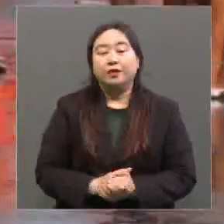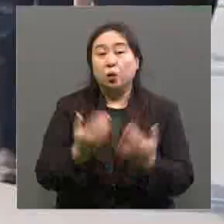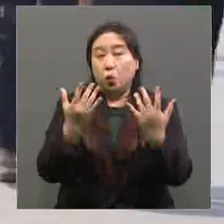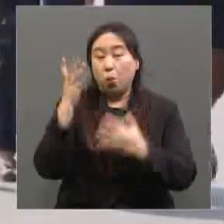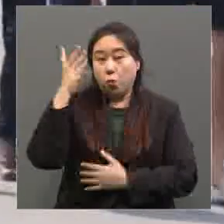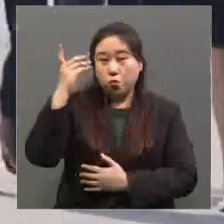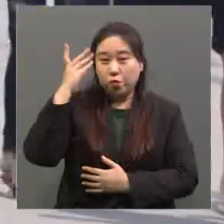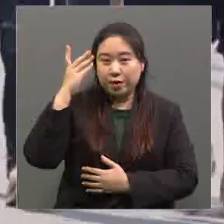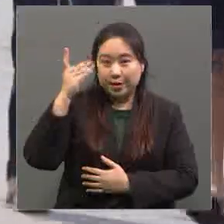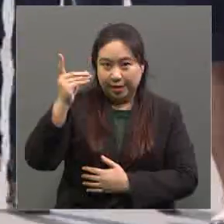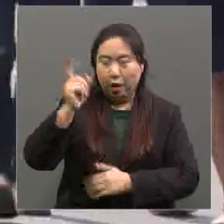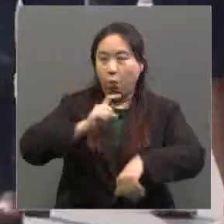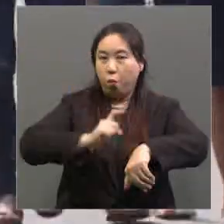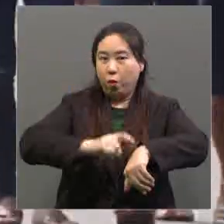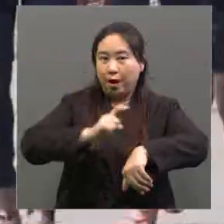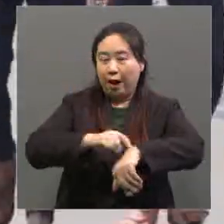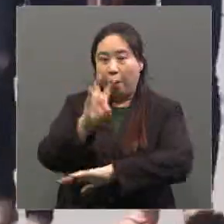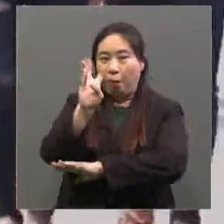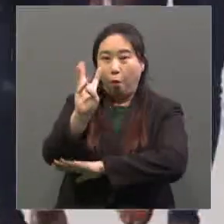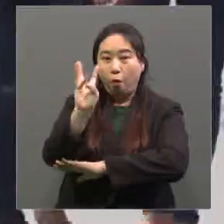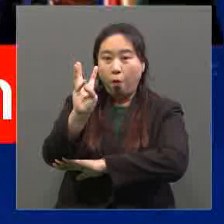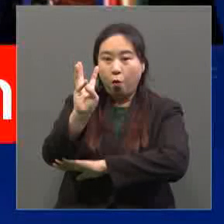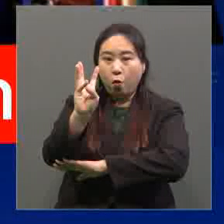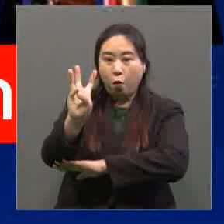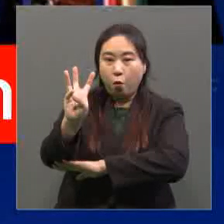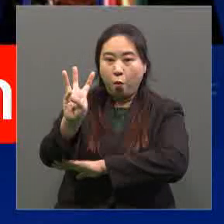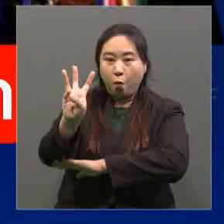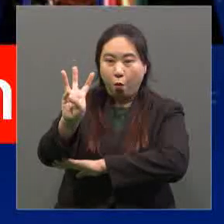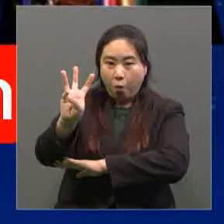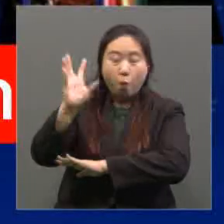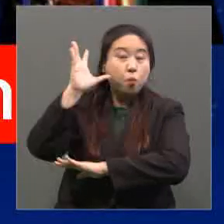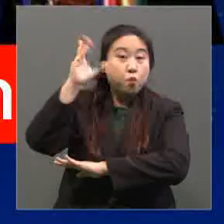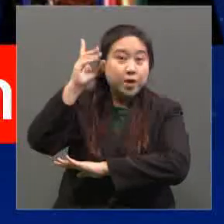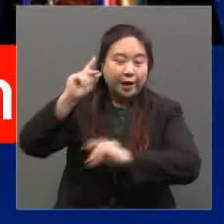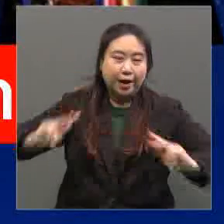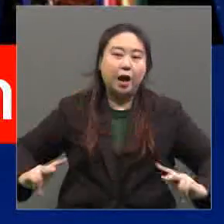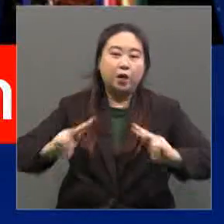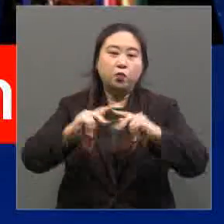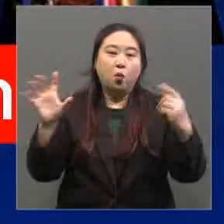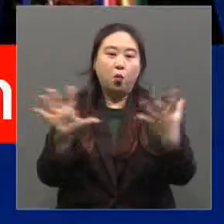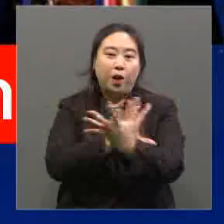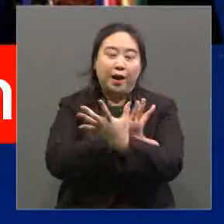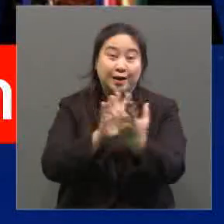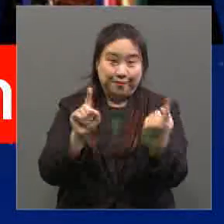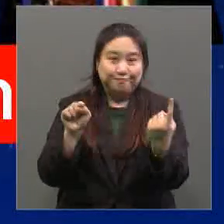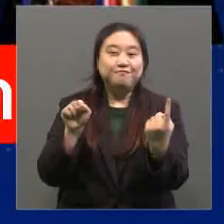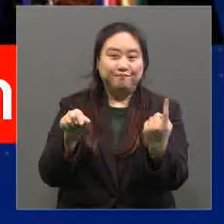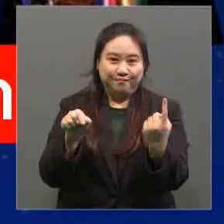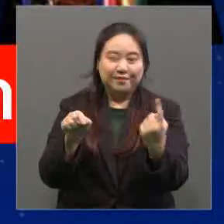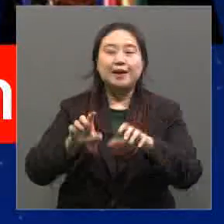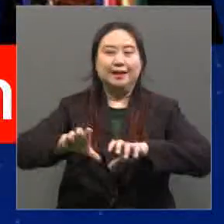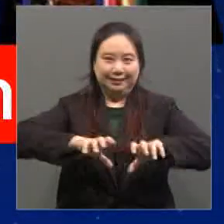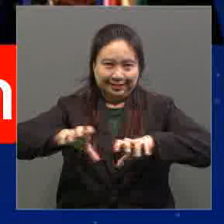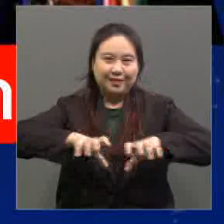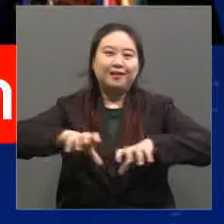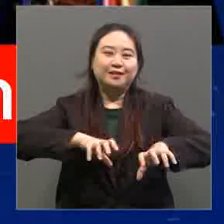เดี๋ยววันพรุ่งนี้เลยคุณผู้ชมเวลา 18น 6:00นพรุ่งนี้ครับทางกระทรวงวัฒนธรรมโดยกรมส่งเสริมวัฒนธรรมเขา